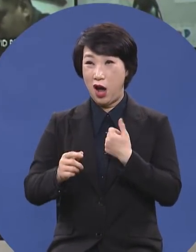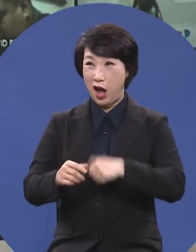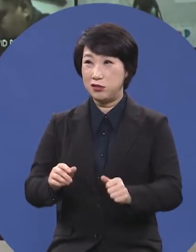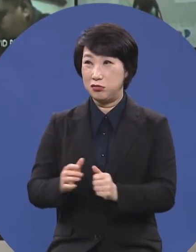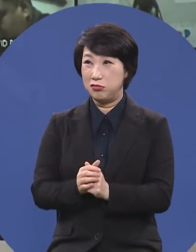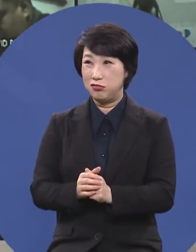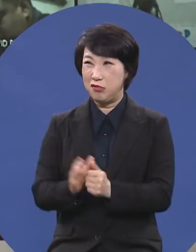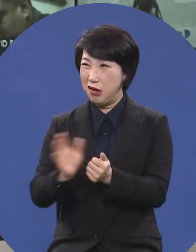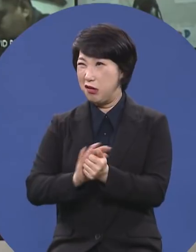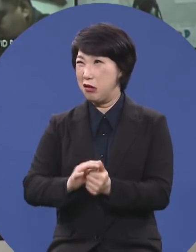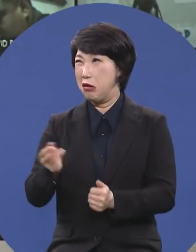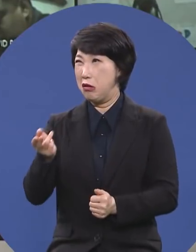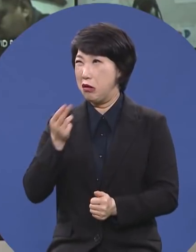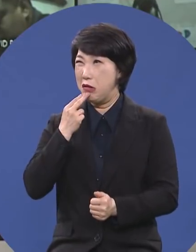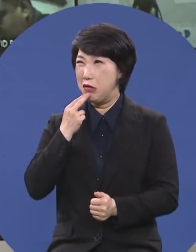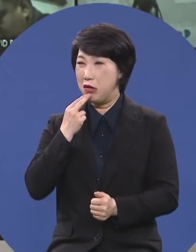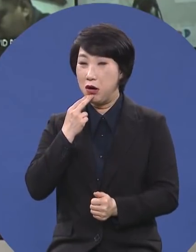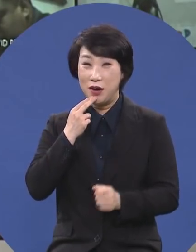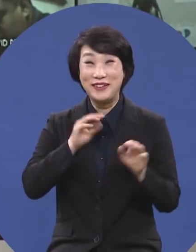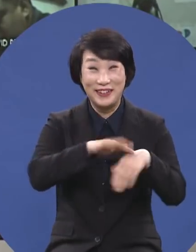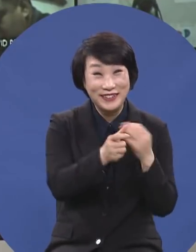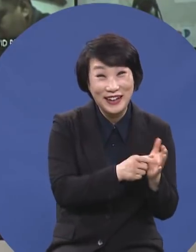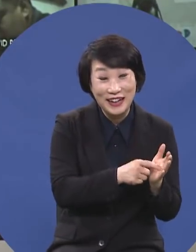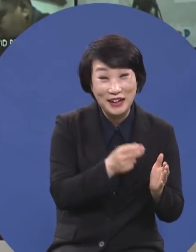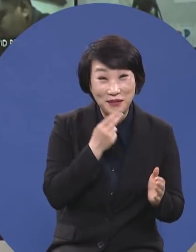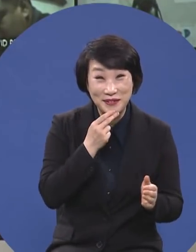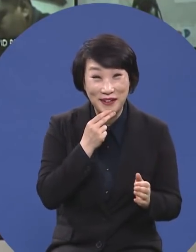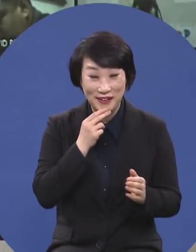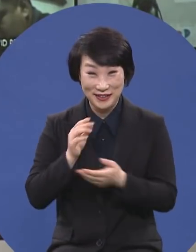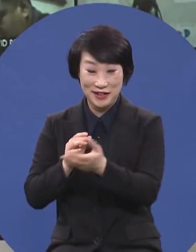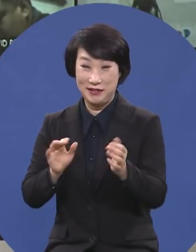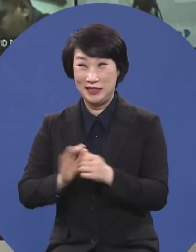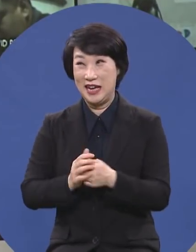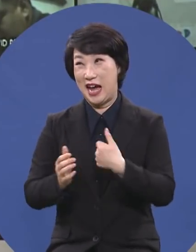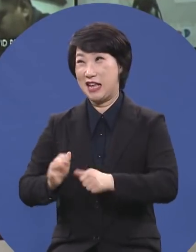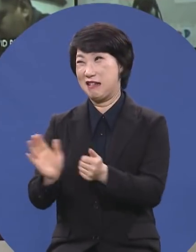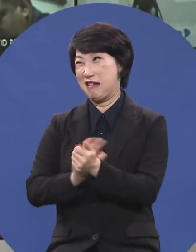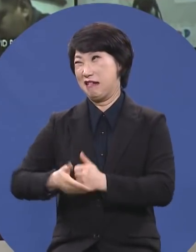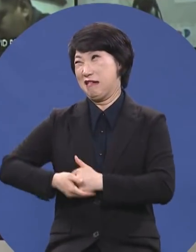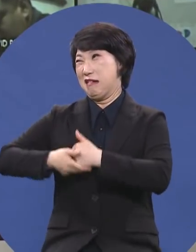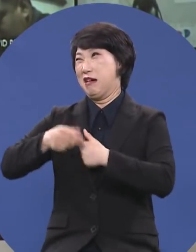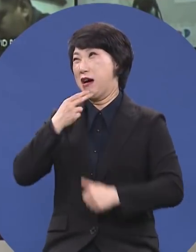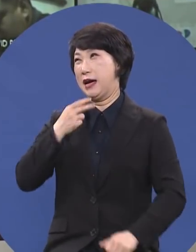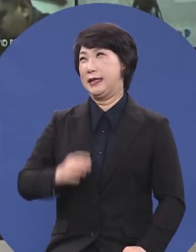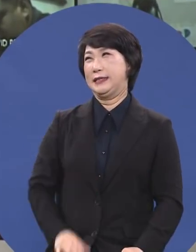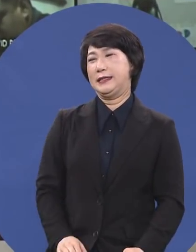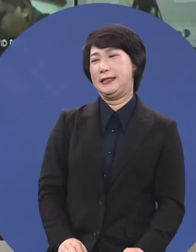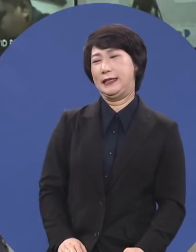취급도 못 받고, 성경에는 없는 얘기예요. 아들 취급도 못 받고 참.